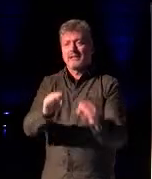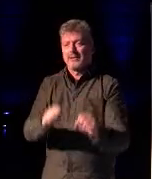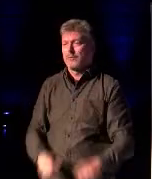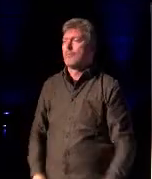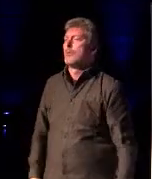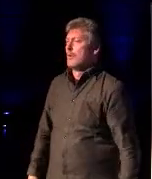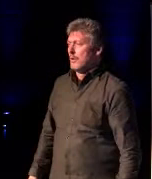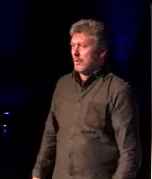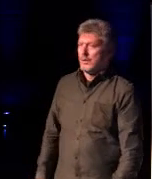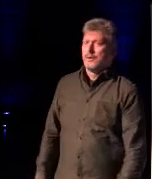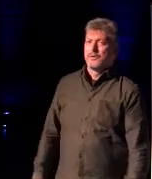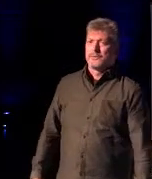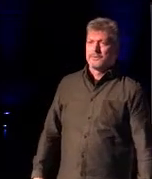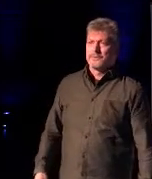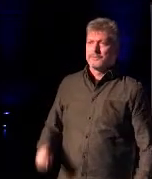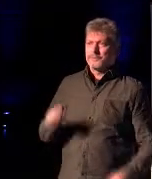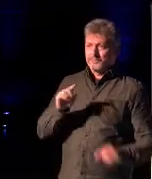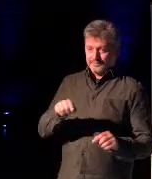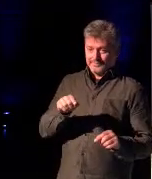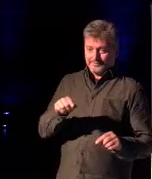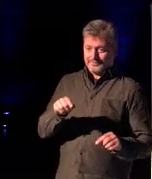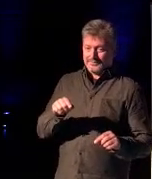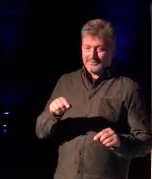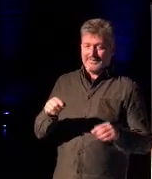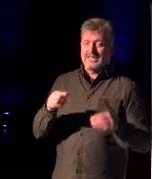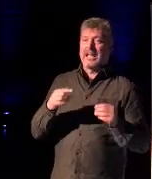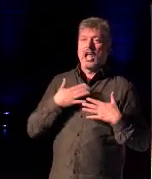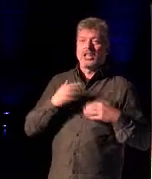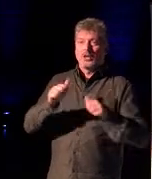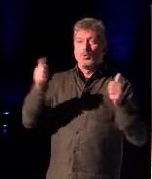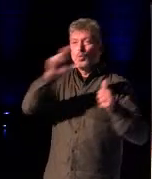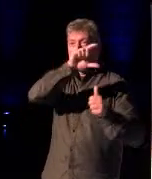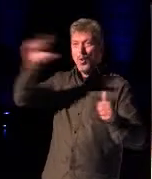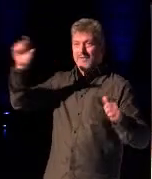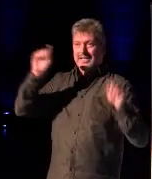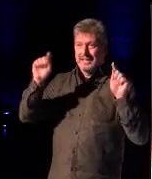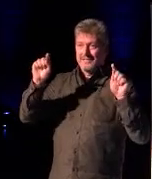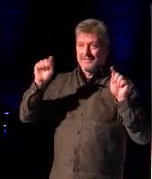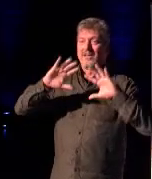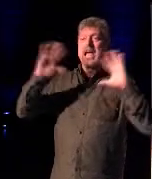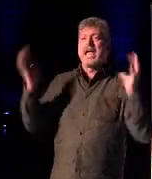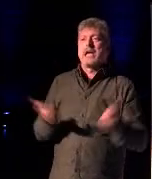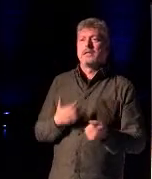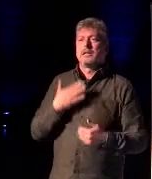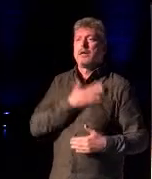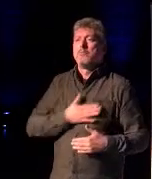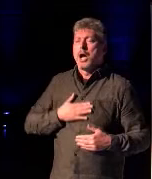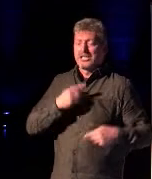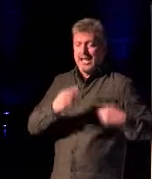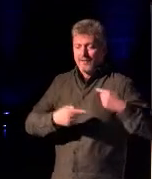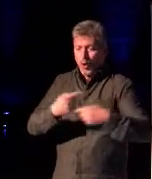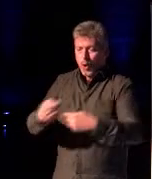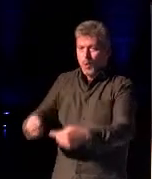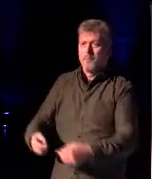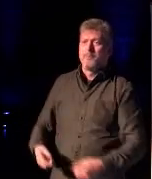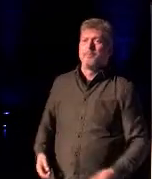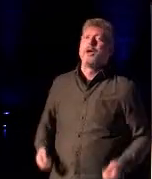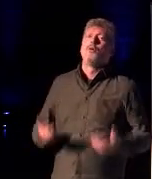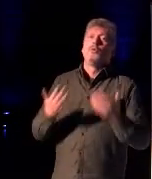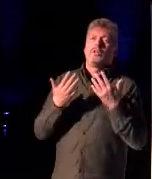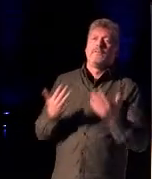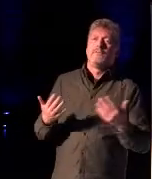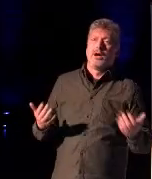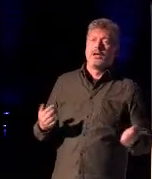Ja, samhandlingsreformen hadde jo en stor overskrift, og det var helhetlige pasientforløp. Og det